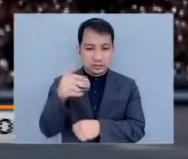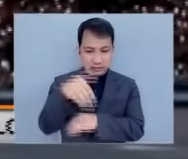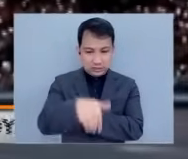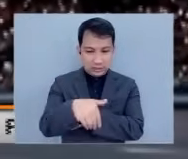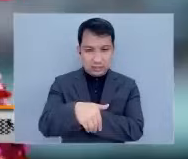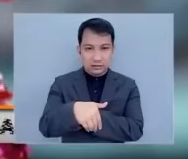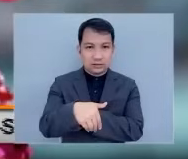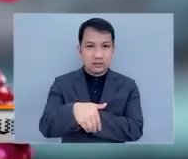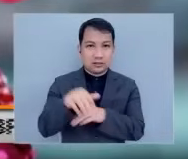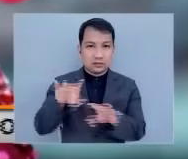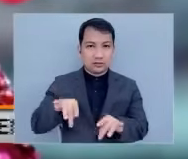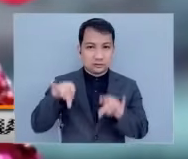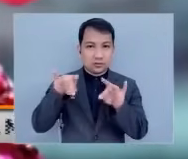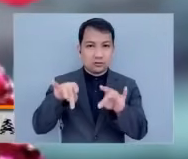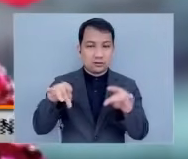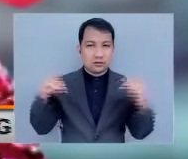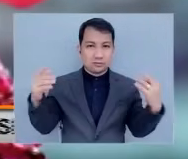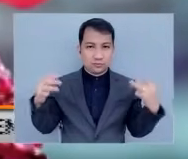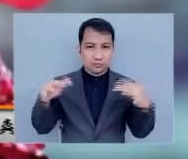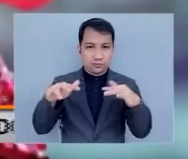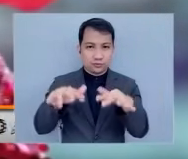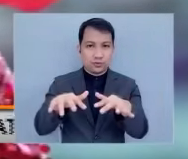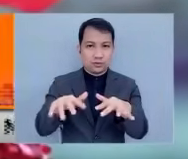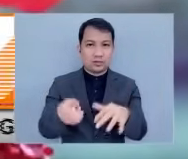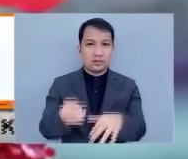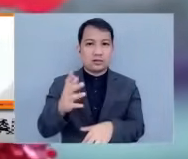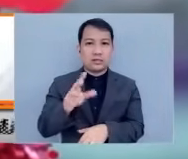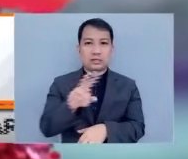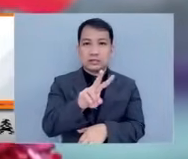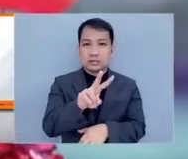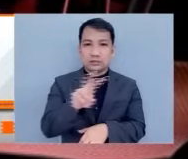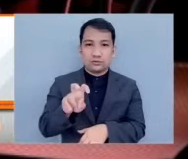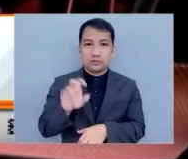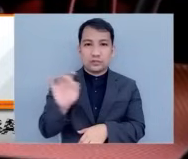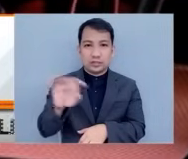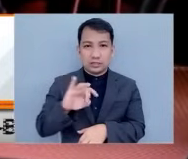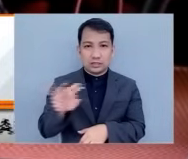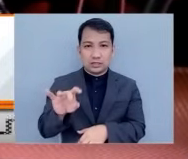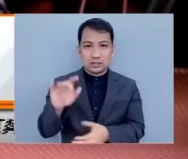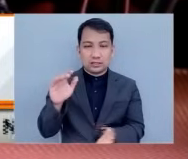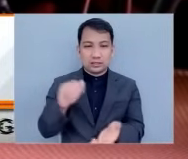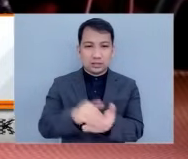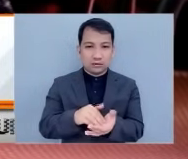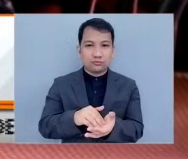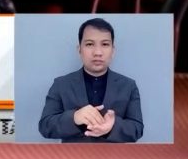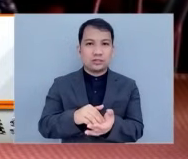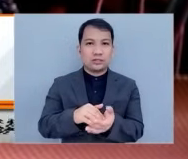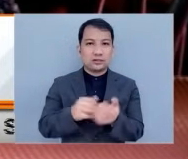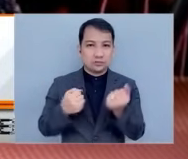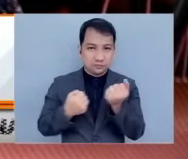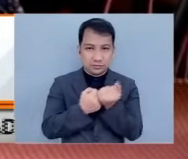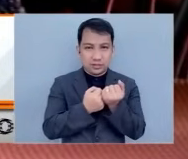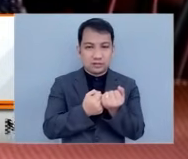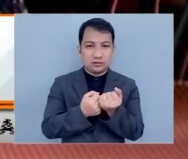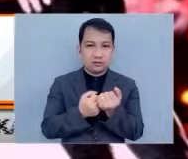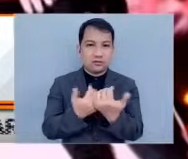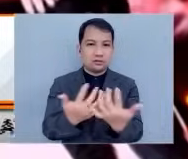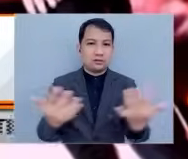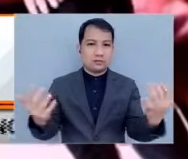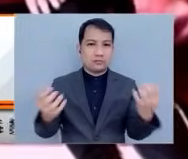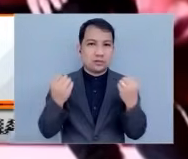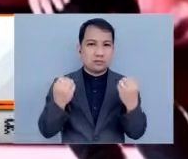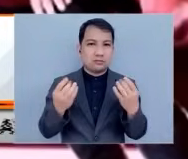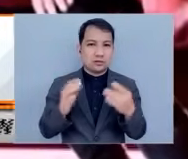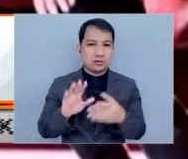Australia, dinagsa na nga abot sa 288,000 Swifties. pinakamaraming concert attendees niya yan sa kanyang The